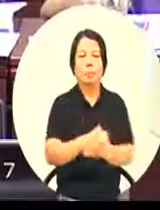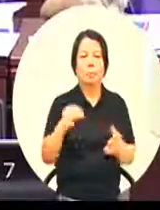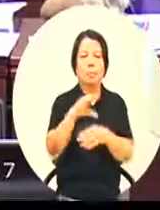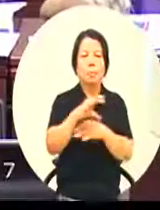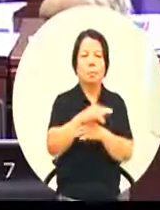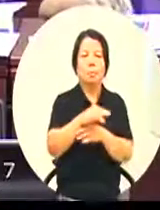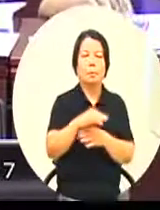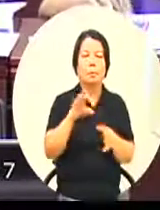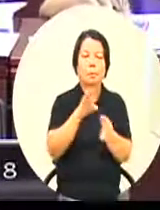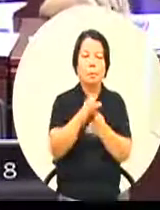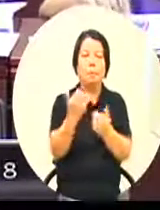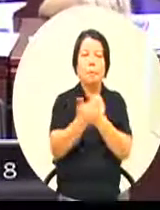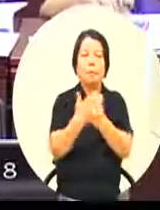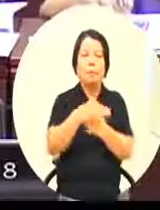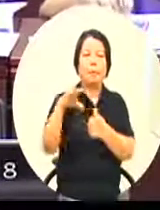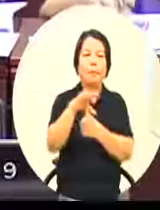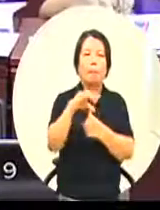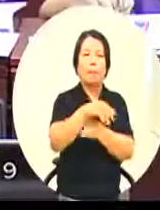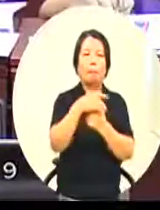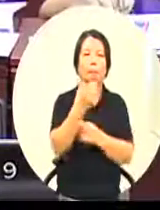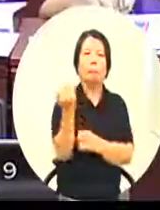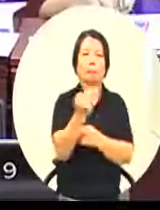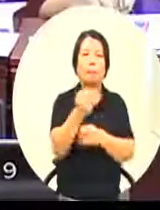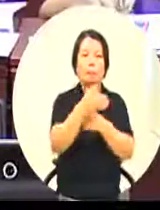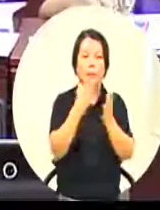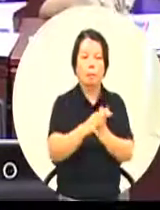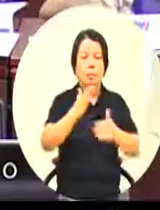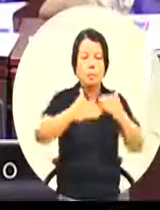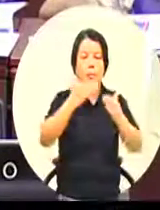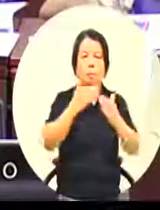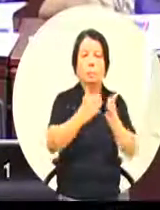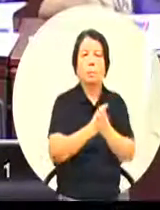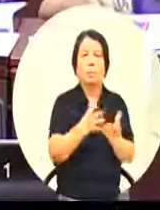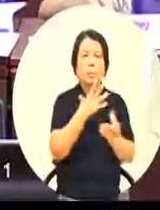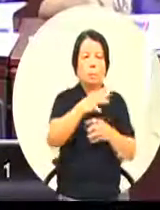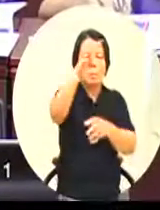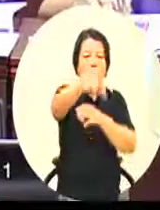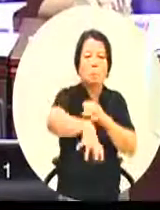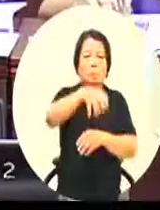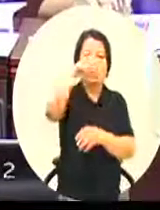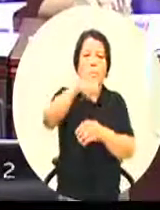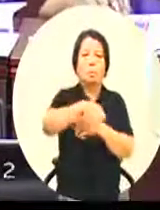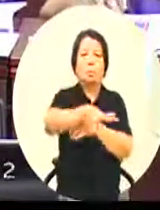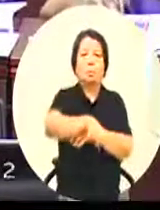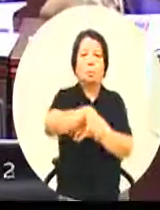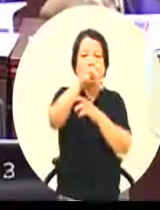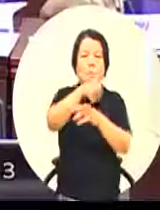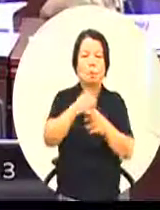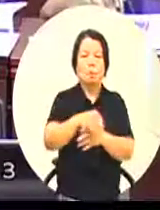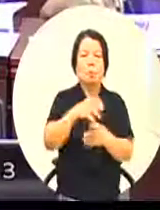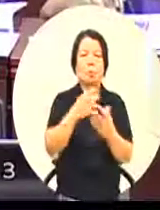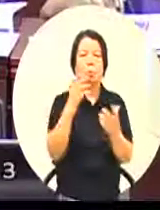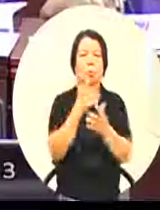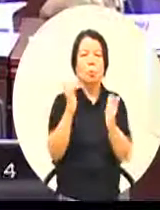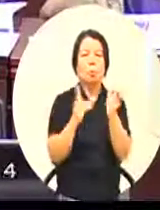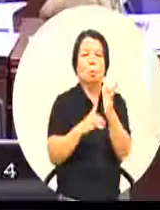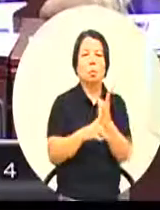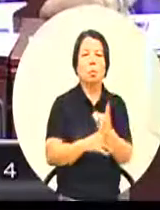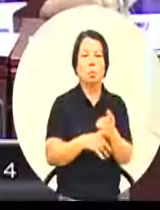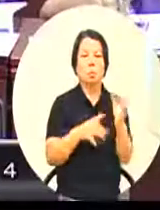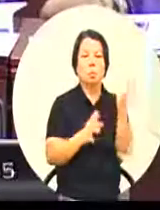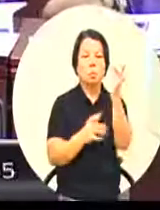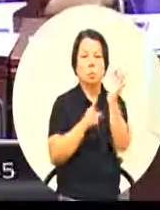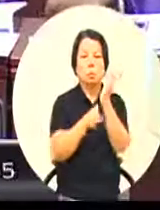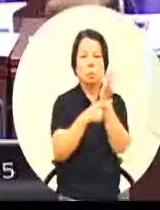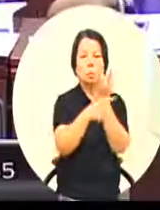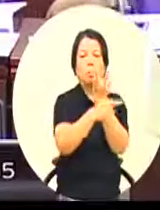到9月25，就是学校排队等着去抓斗，把那些树枝等等运走。但树枝运到那